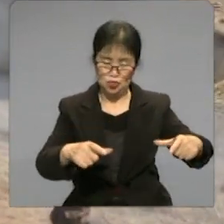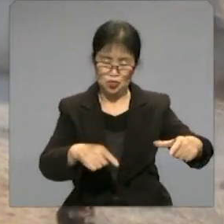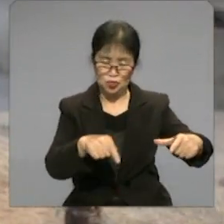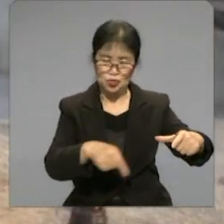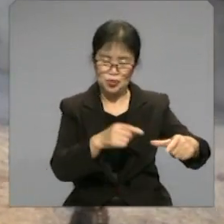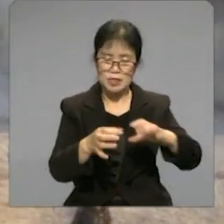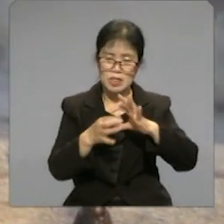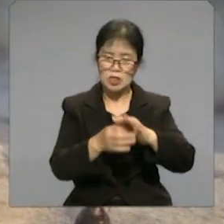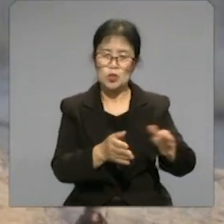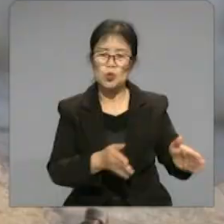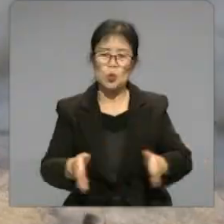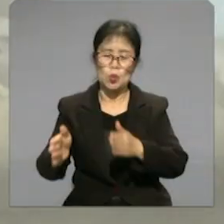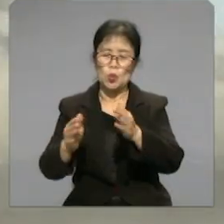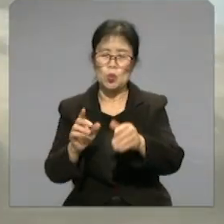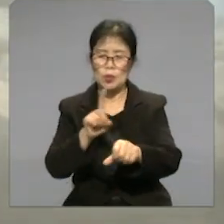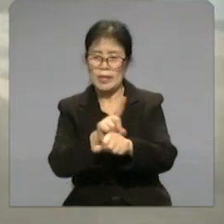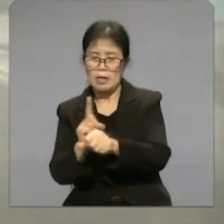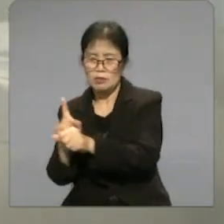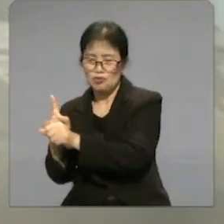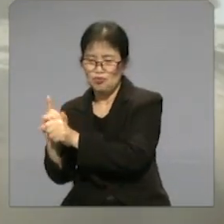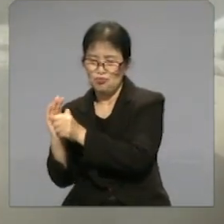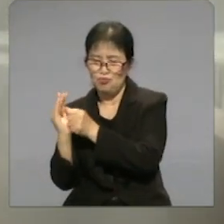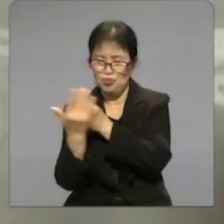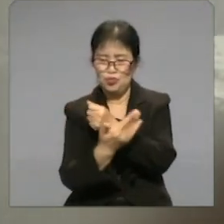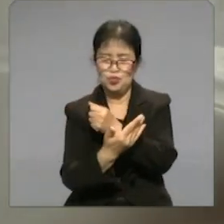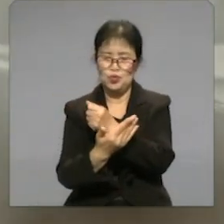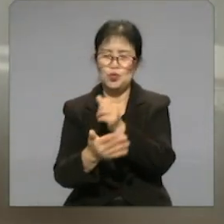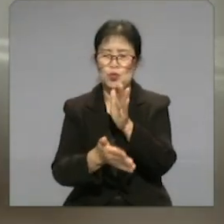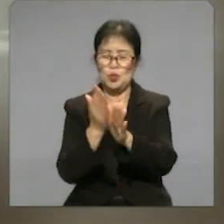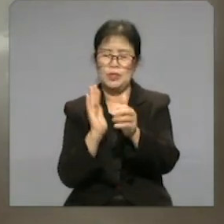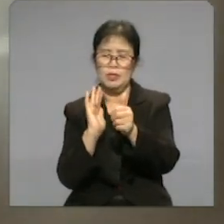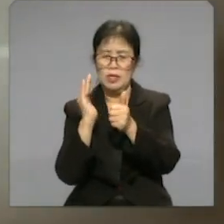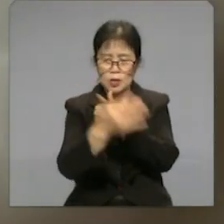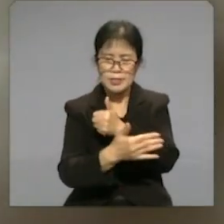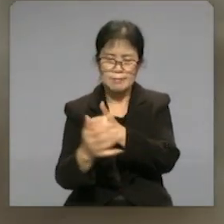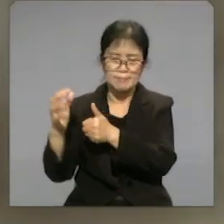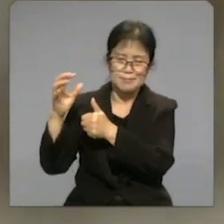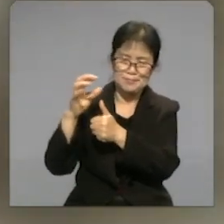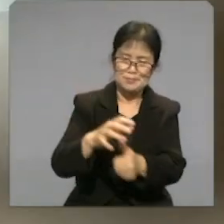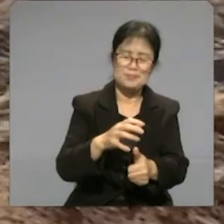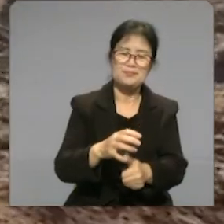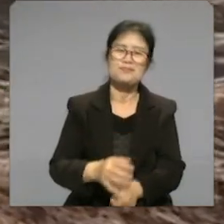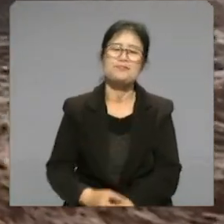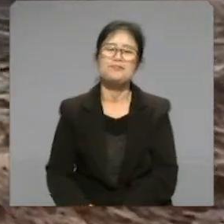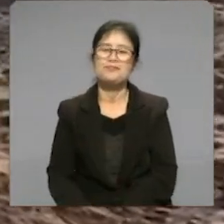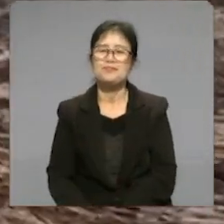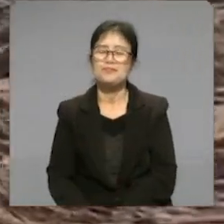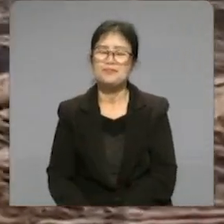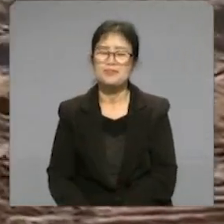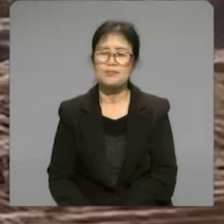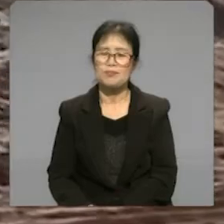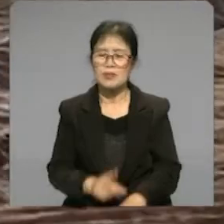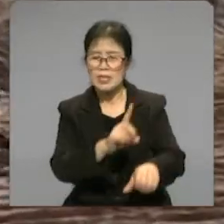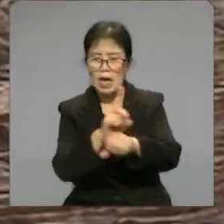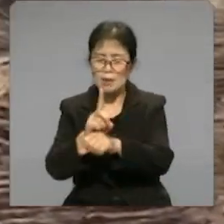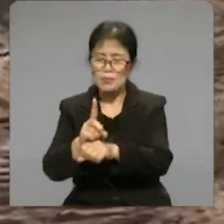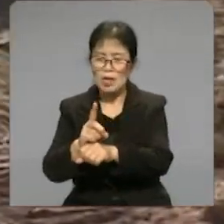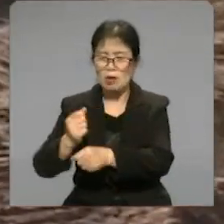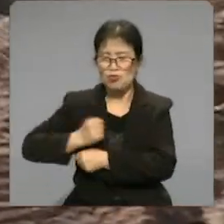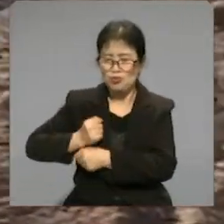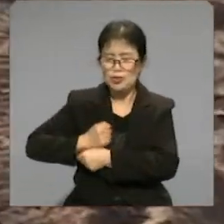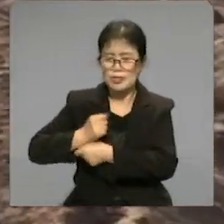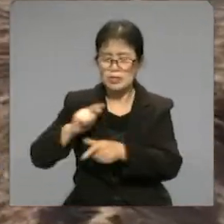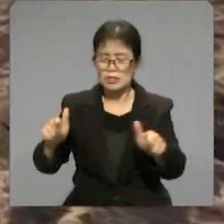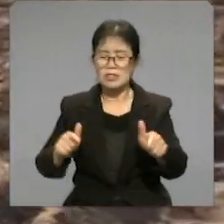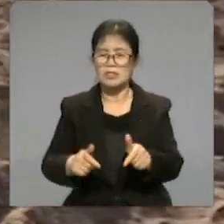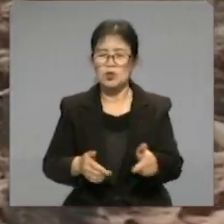가자시티로 이어지는 도로를 탱크로 차단하고 도시를 에워싼 채 압박 강도를 높이고 있습니다. 장갑차와 보병들이 살라